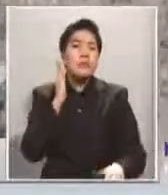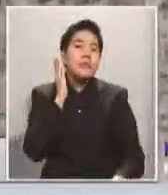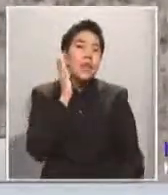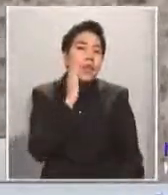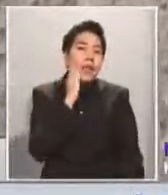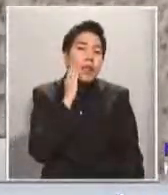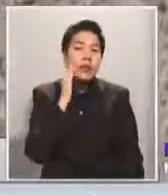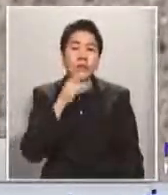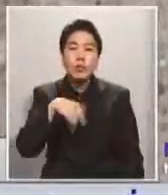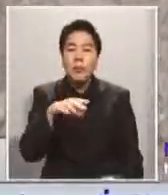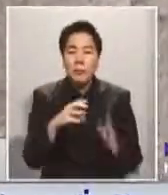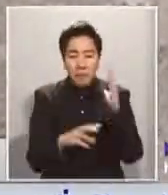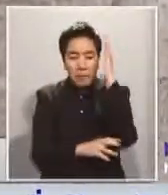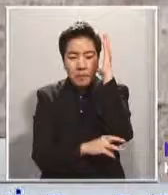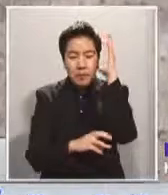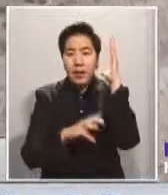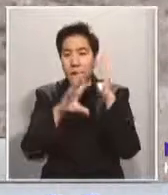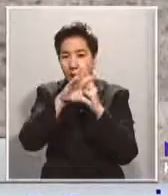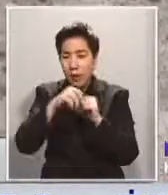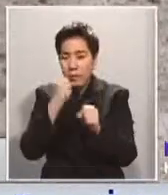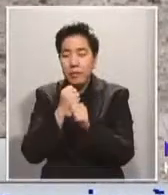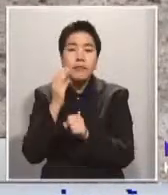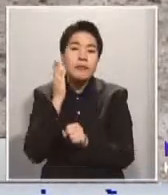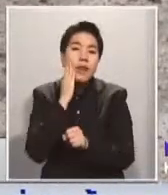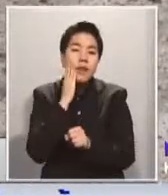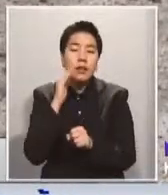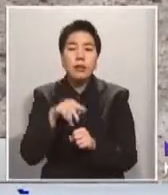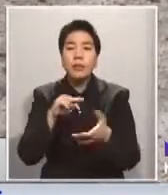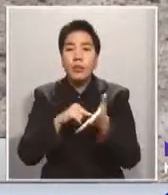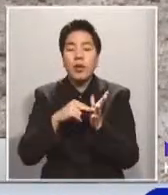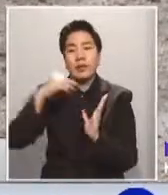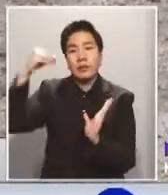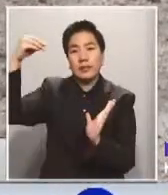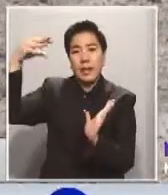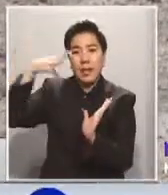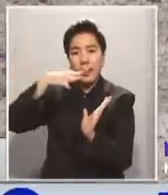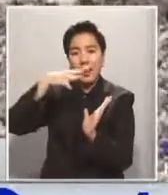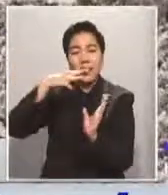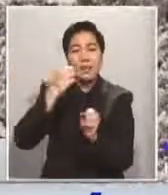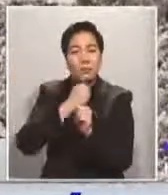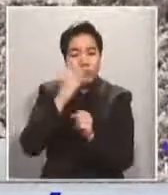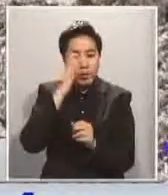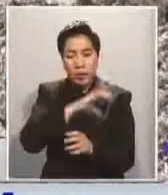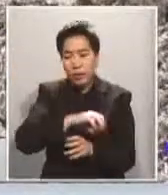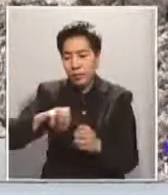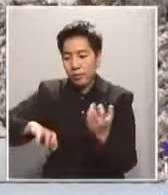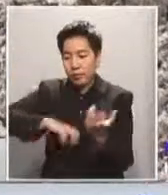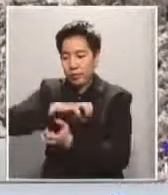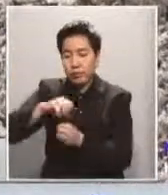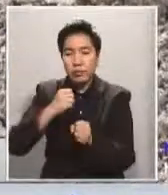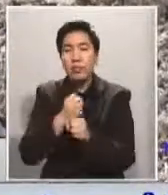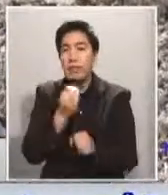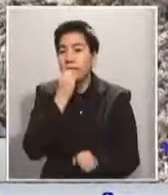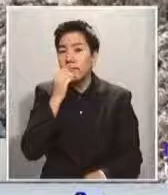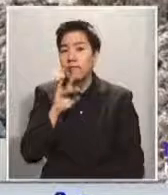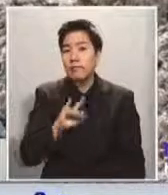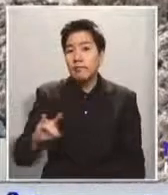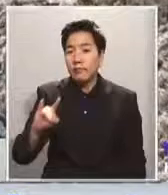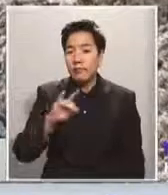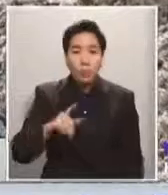จากมันครับ เหร อครับ เอามาตากทำไมเฮีย ตากเพื่อไปทำผสมเป็นอาหารสัตว์ครับ เป็นอาหารอะไรบ้างครับเฮีย